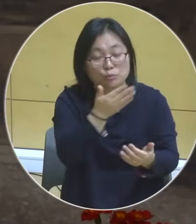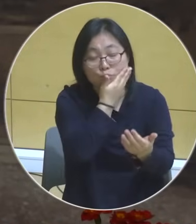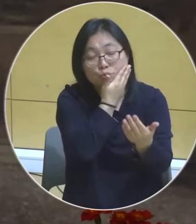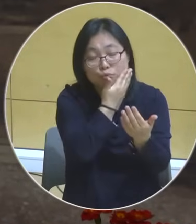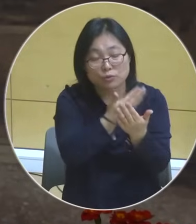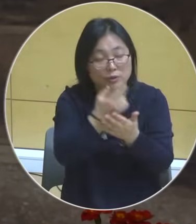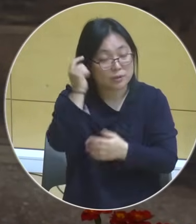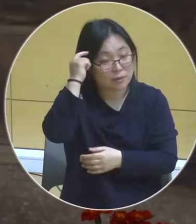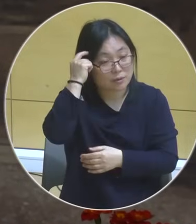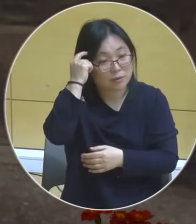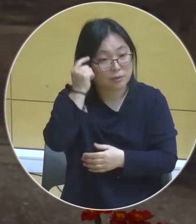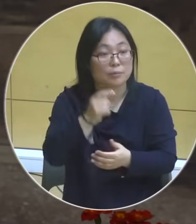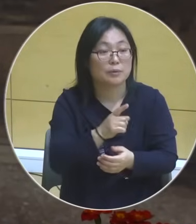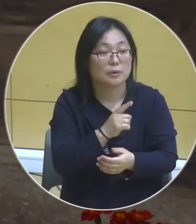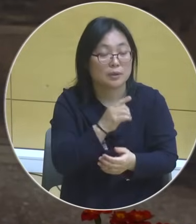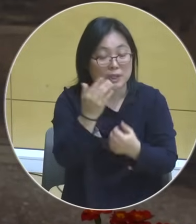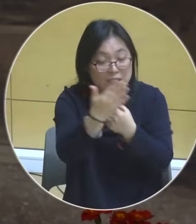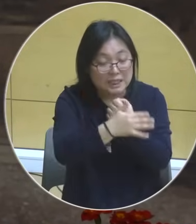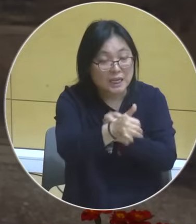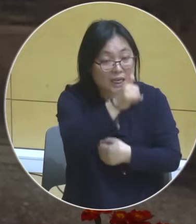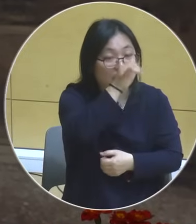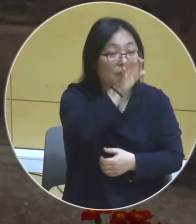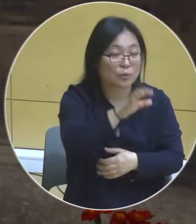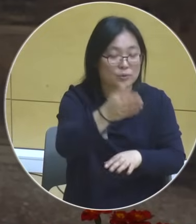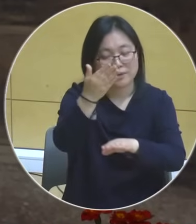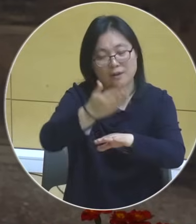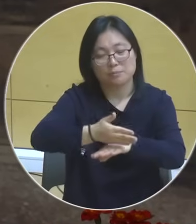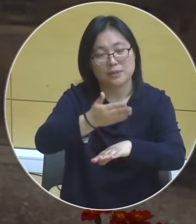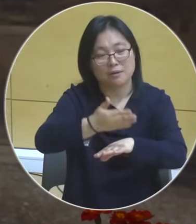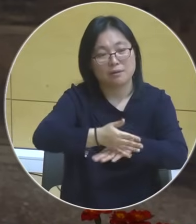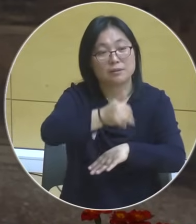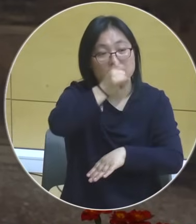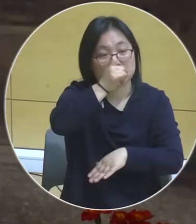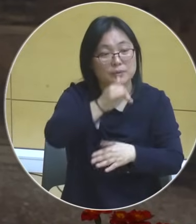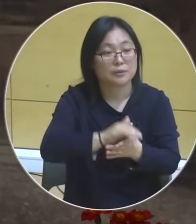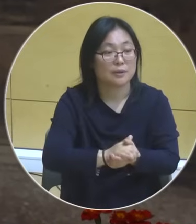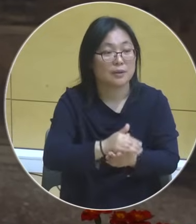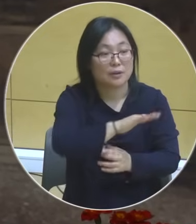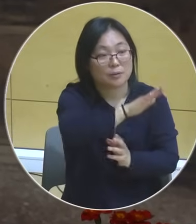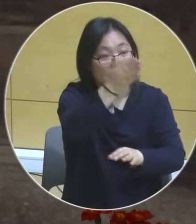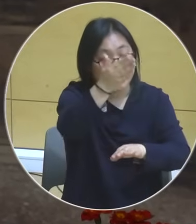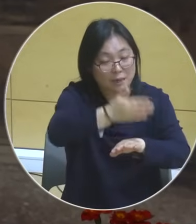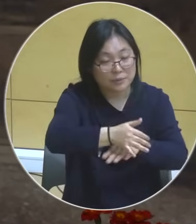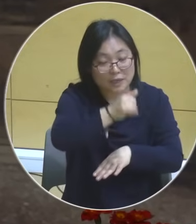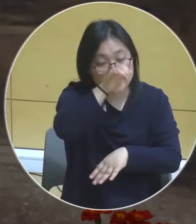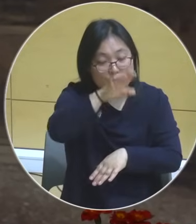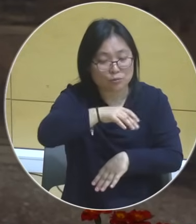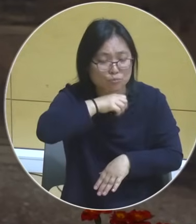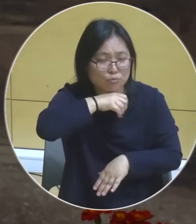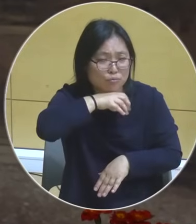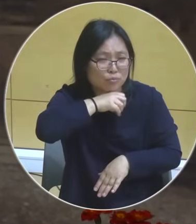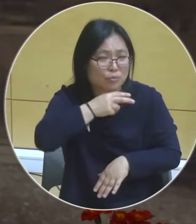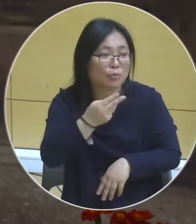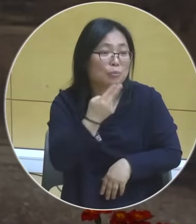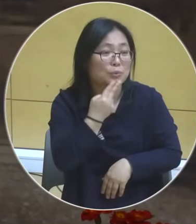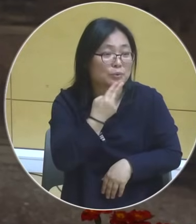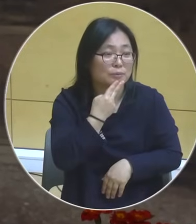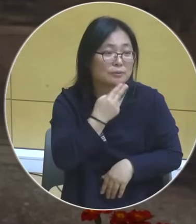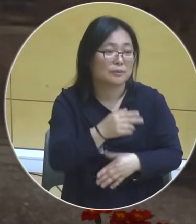여긴다고 했습니다. 은혜가 있는 곳에 감사가 있습니다. 여러분, 감사가 있는 곳에는 불평과 원망이